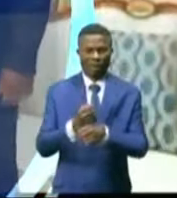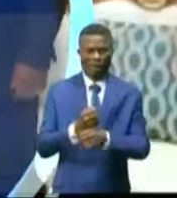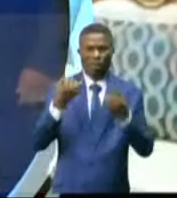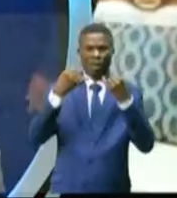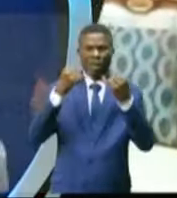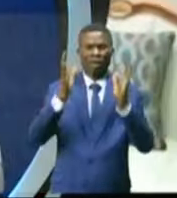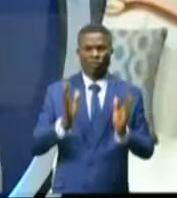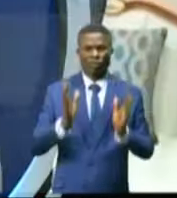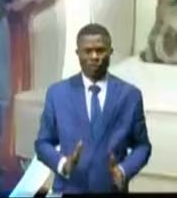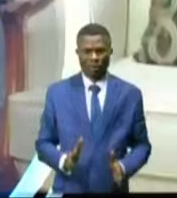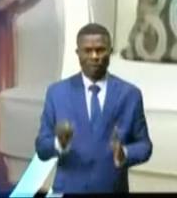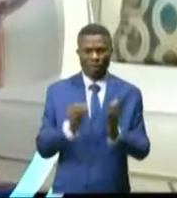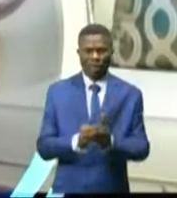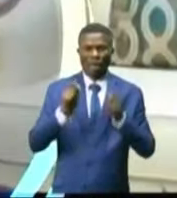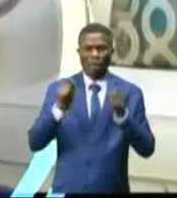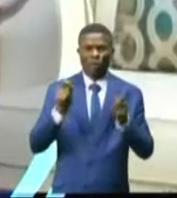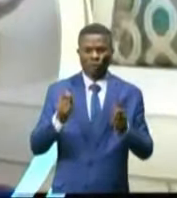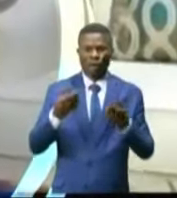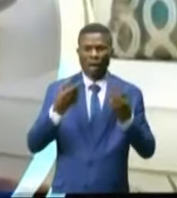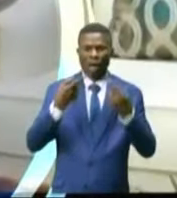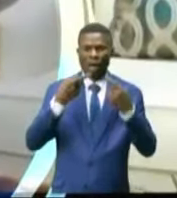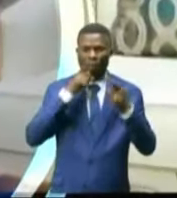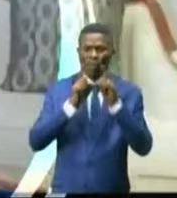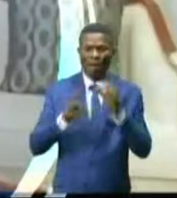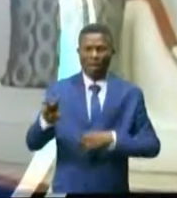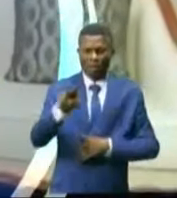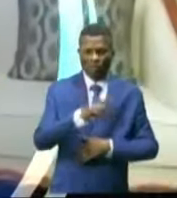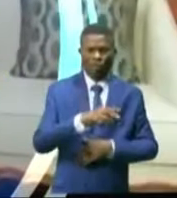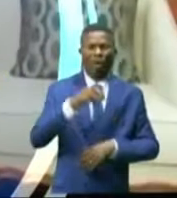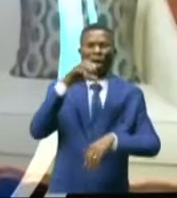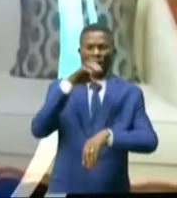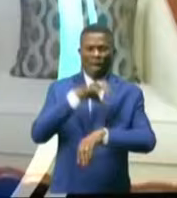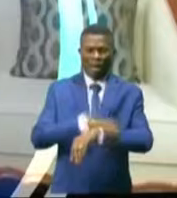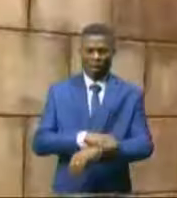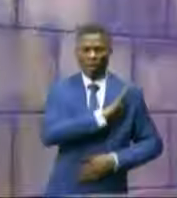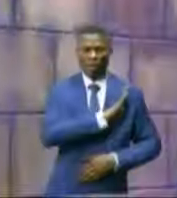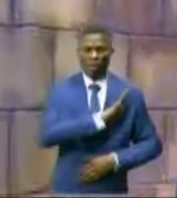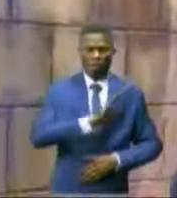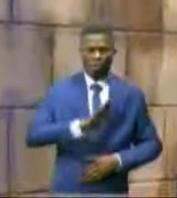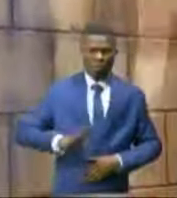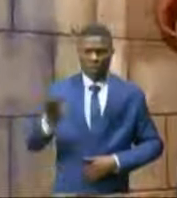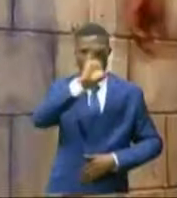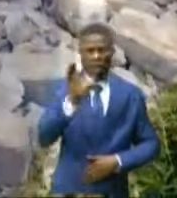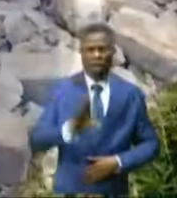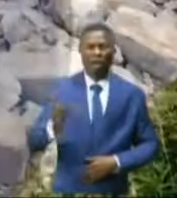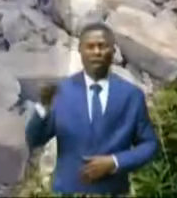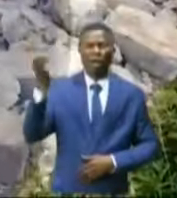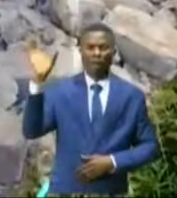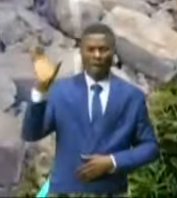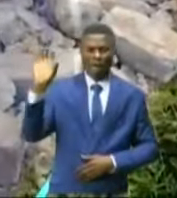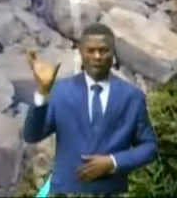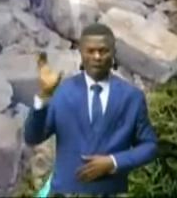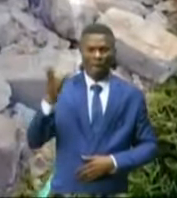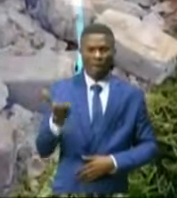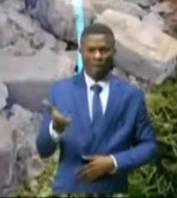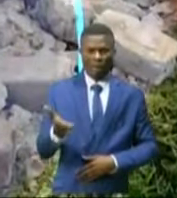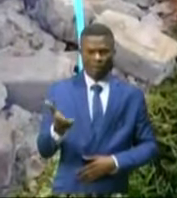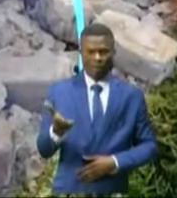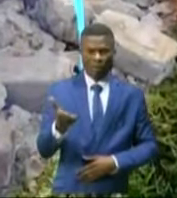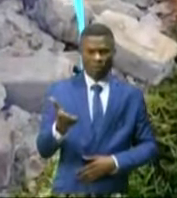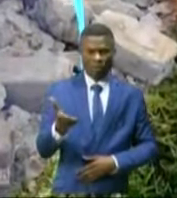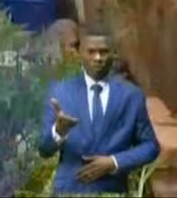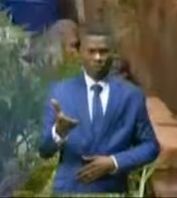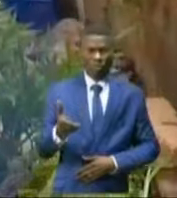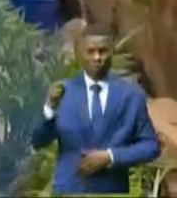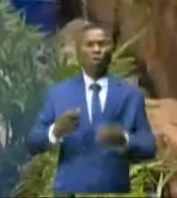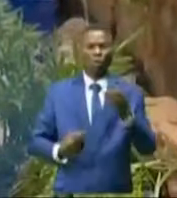l'informateur. Également, dans les journaux, nous avons parlé de l'arrestation du bourgmestre de la commune de Makala, qui est sur le banc